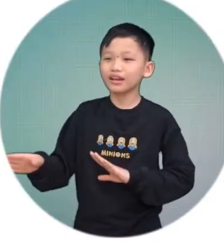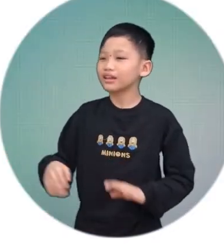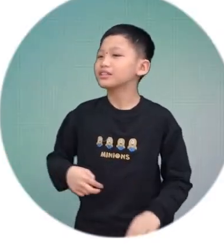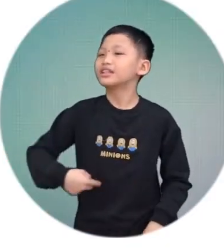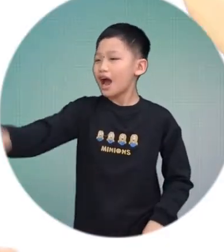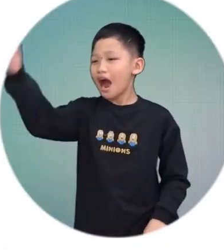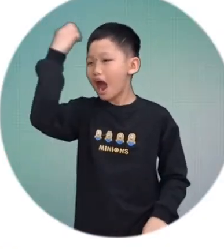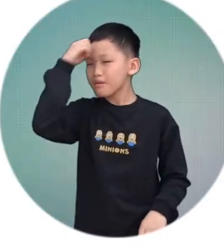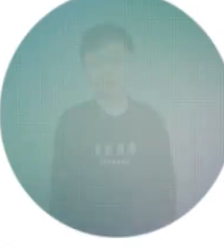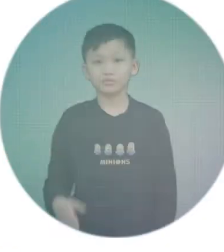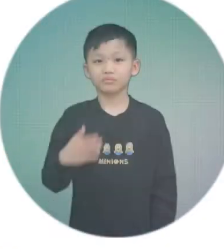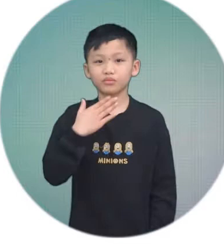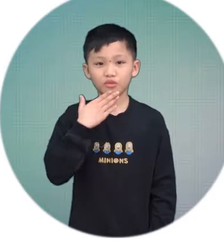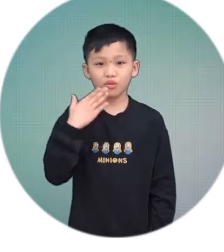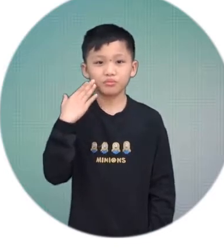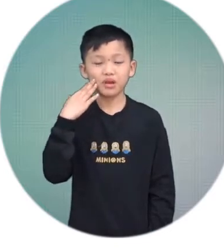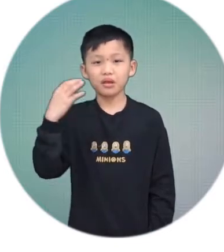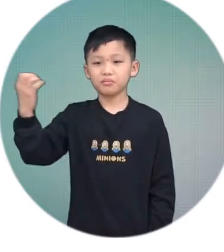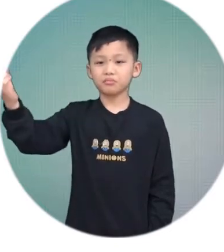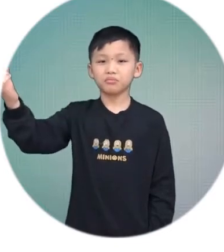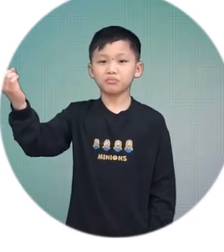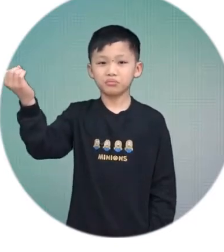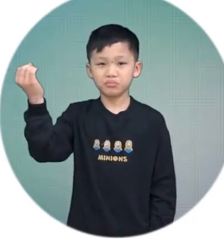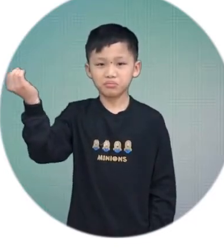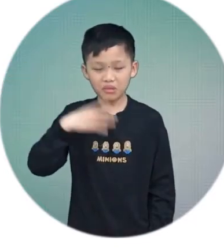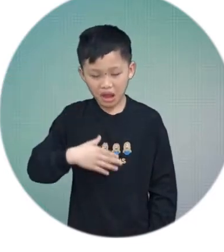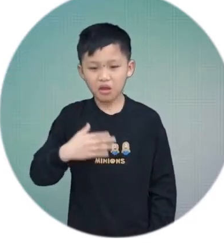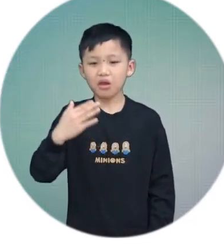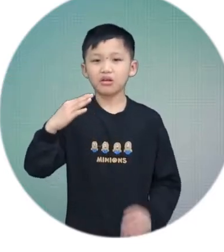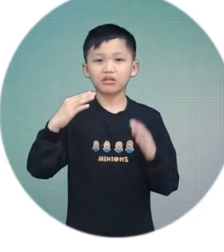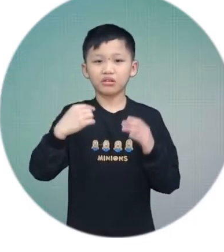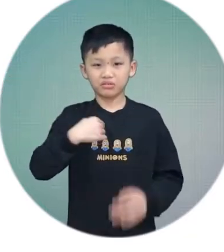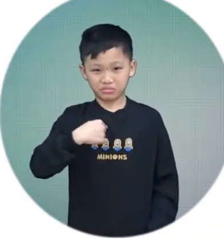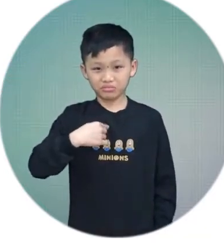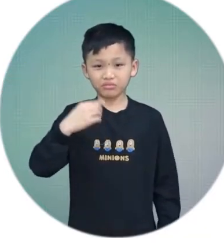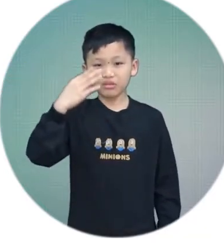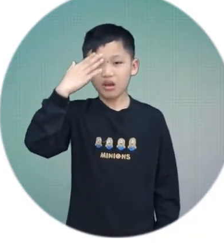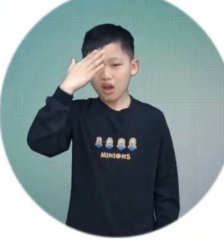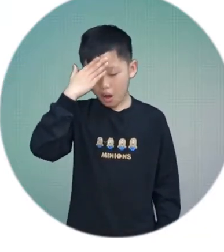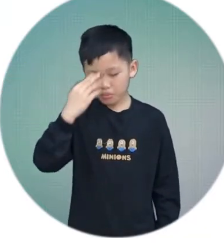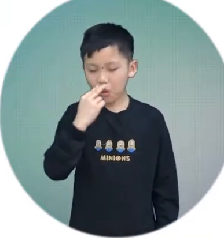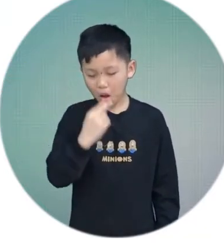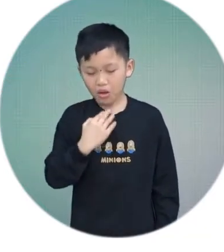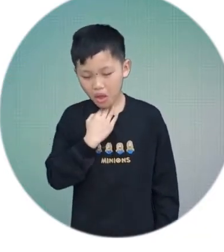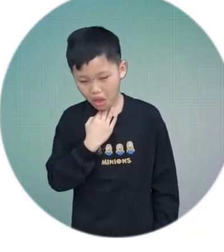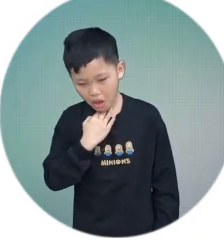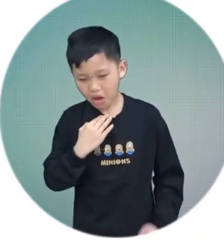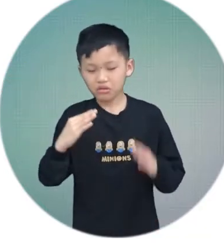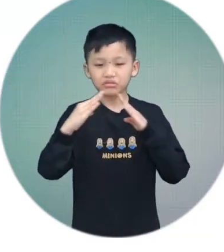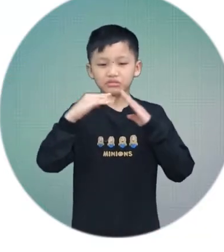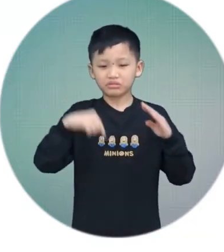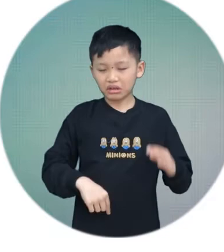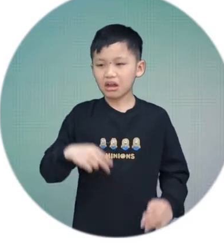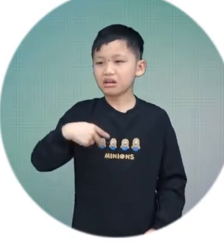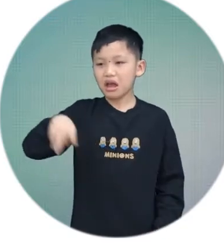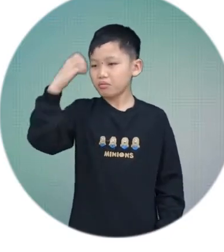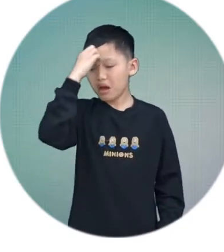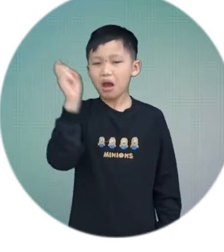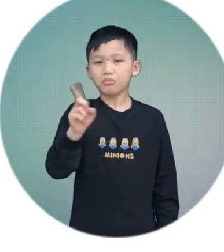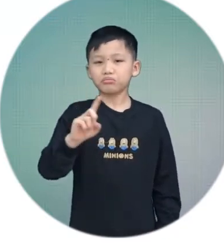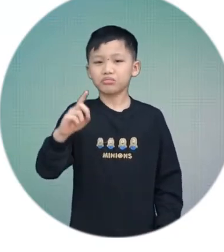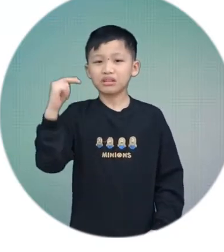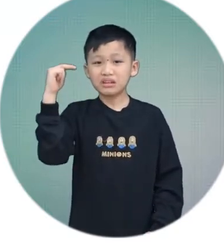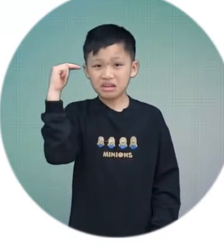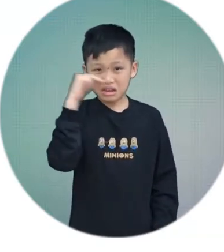Mình phải chuẩn bị nhanh để đi học thôi. Bố mẹ nói nếu mình bị sốt, ho ho, khó thở thì mình sẽ ở nhà, không đến lớp,